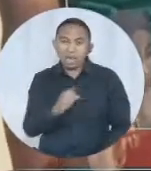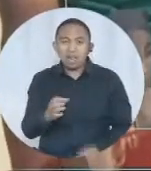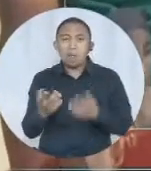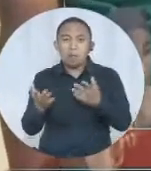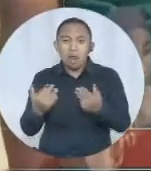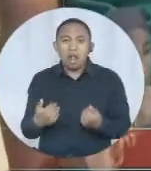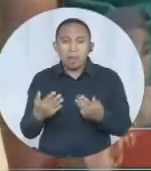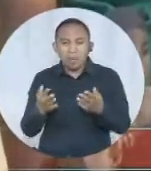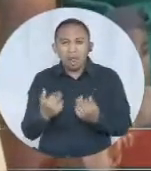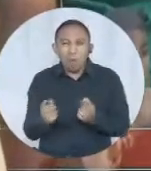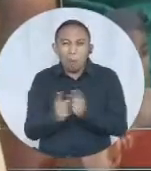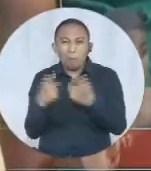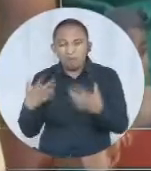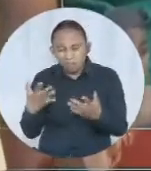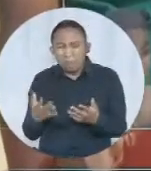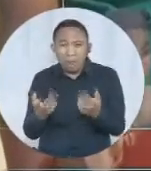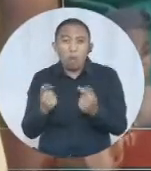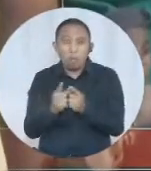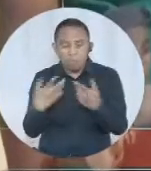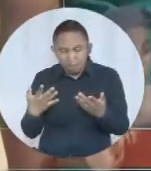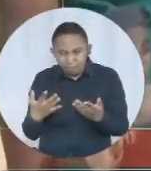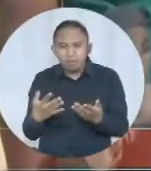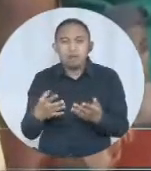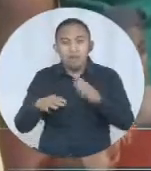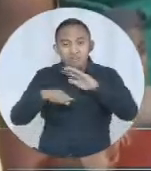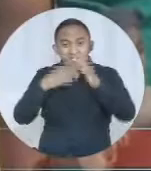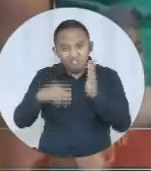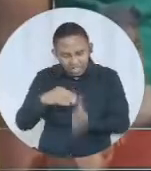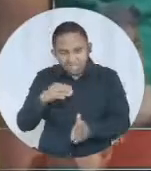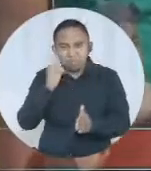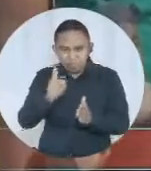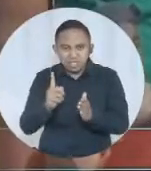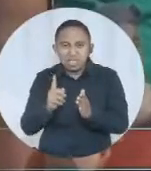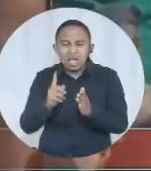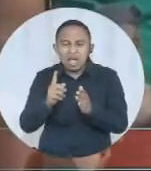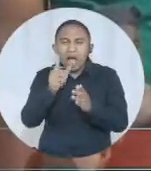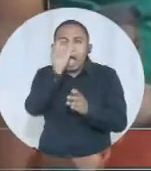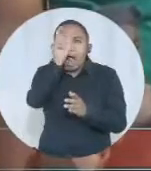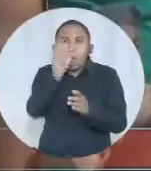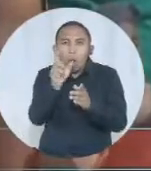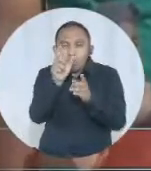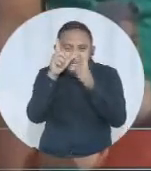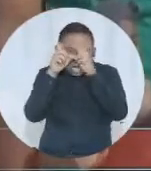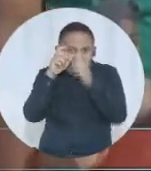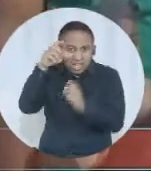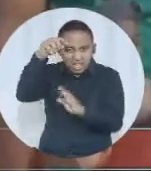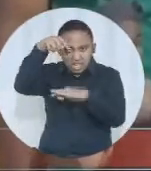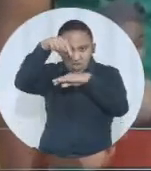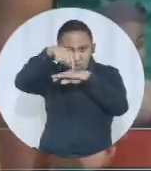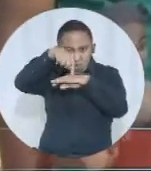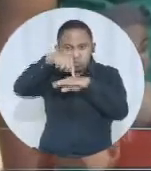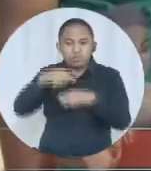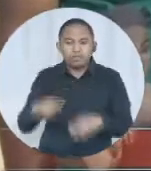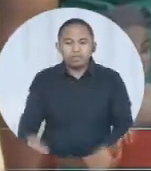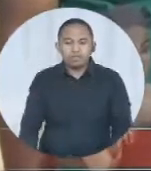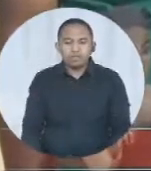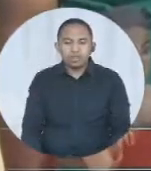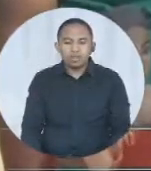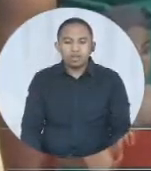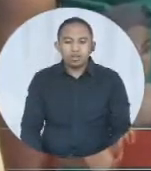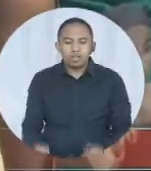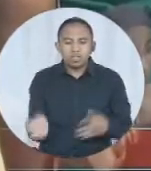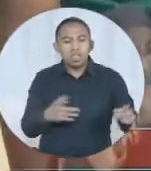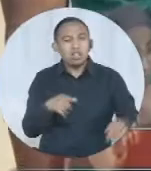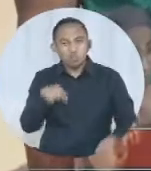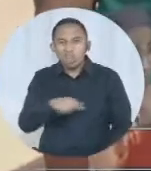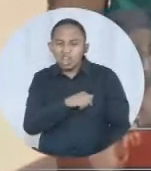ro magnisy aloalo ambony fasana. Tafara tatoy amin'izay fa tsy misy zay hoe